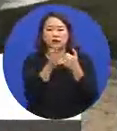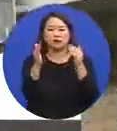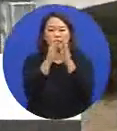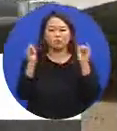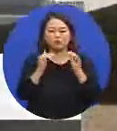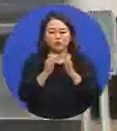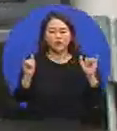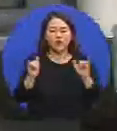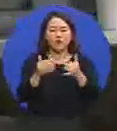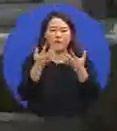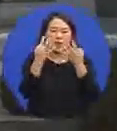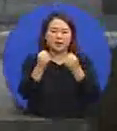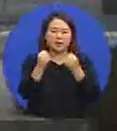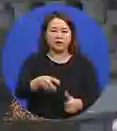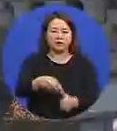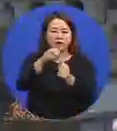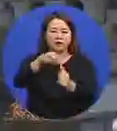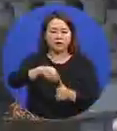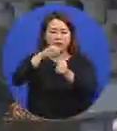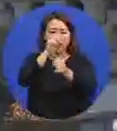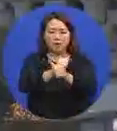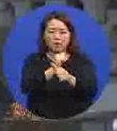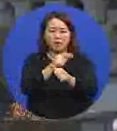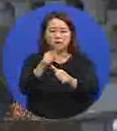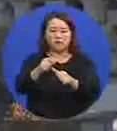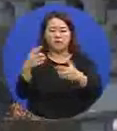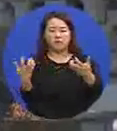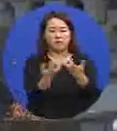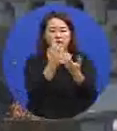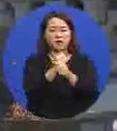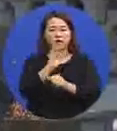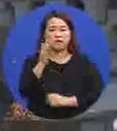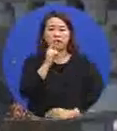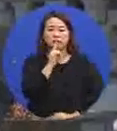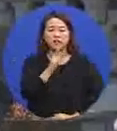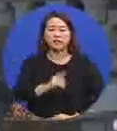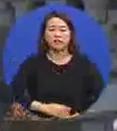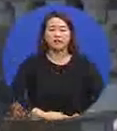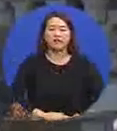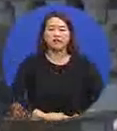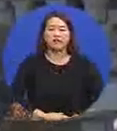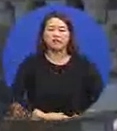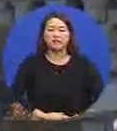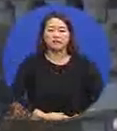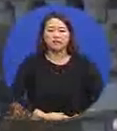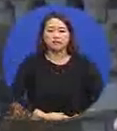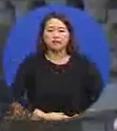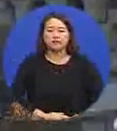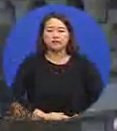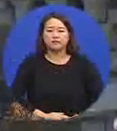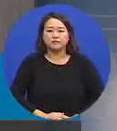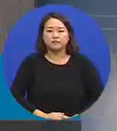공백을 메워야 한다는 목소리가 큽니다. JTV 뉴스 권대성입니다.